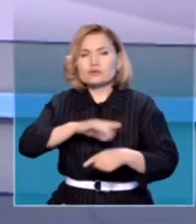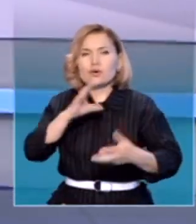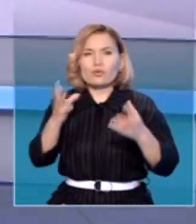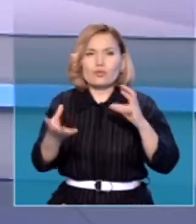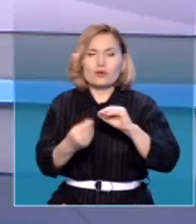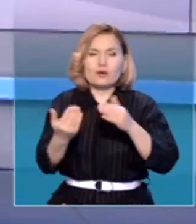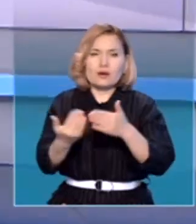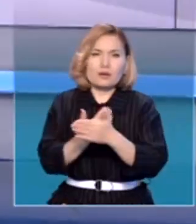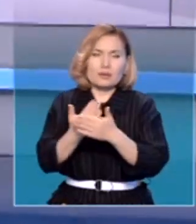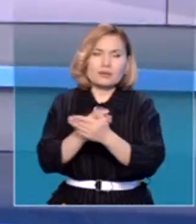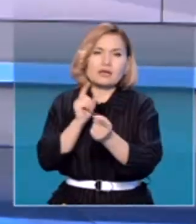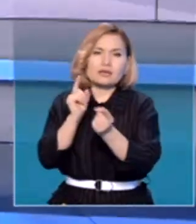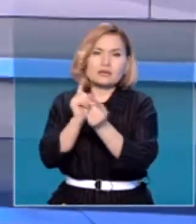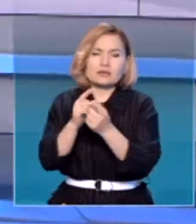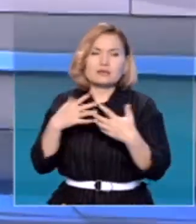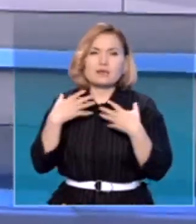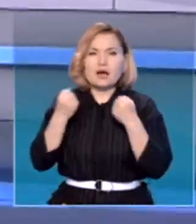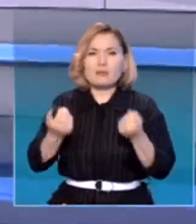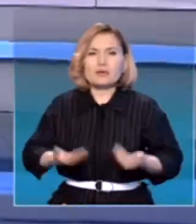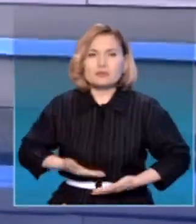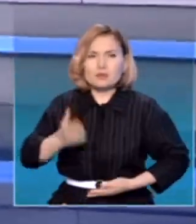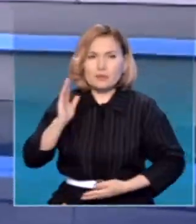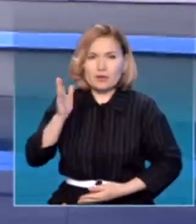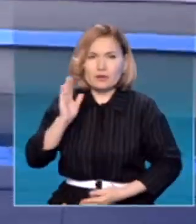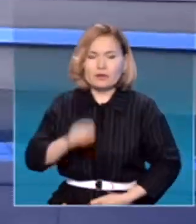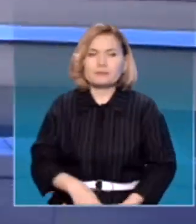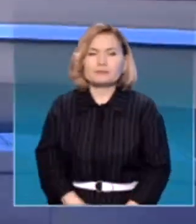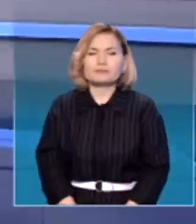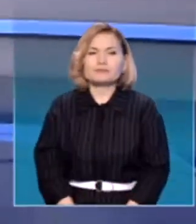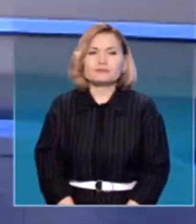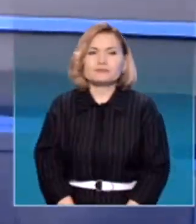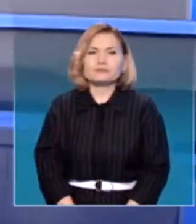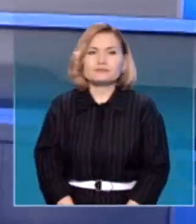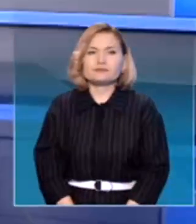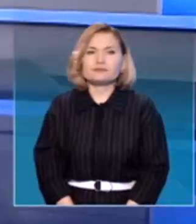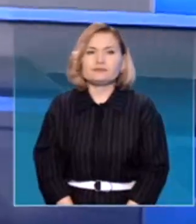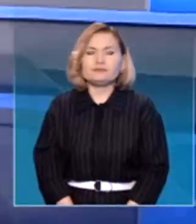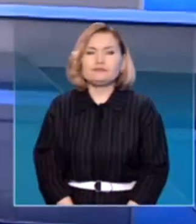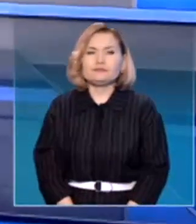топтамасы 20:00-де эфирде жүздескенше әрі қарай ауа райы мәліметі.